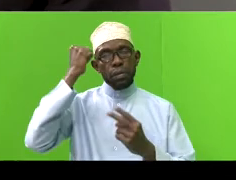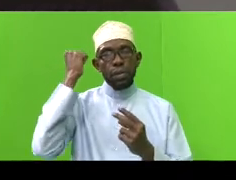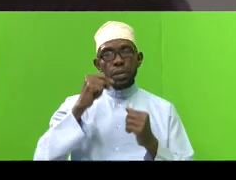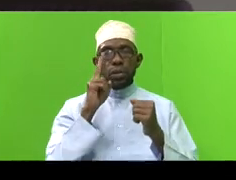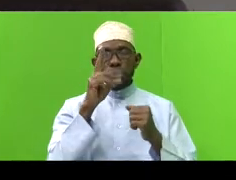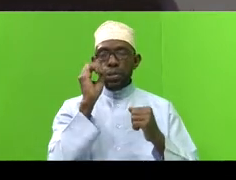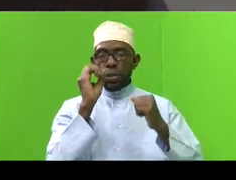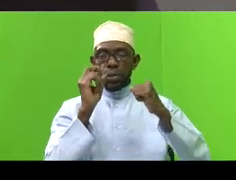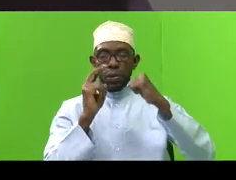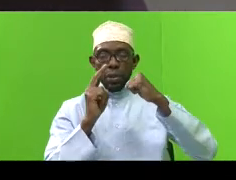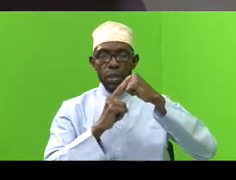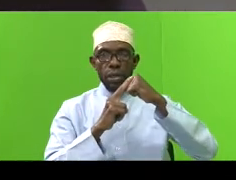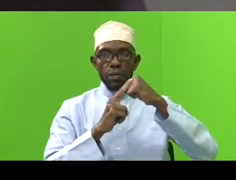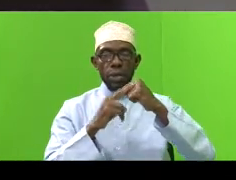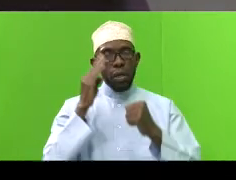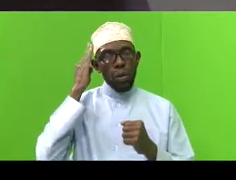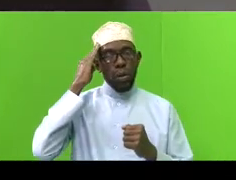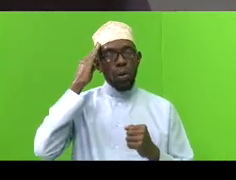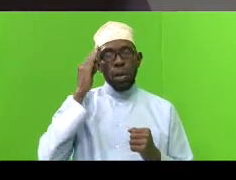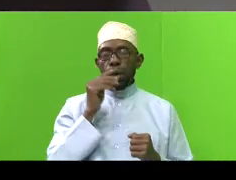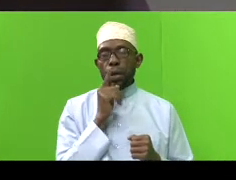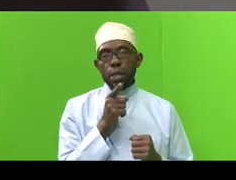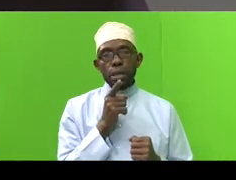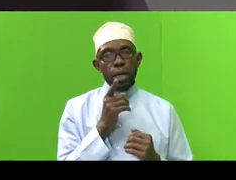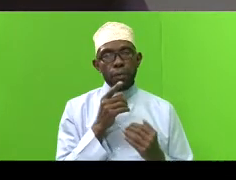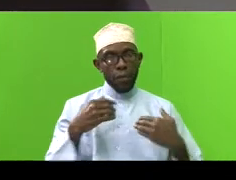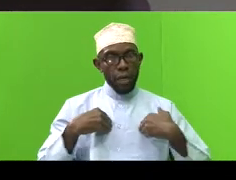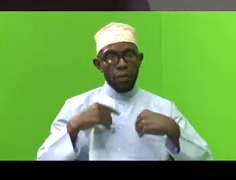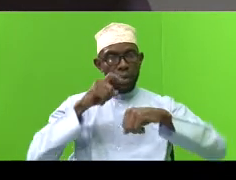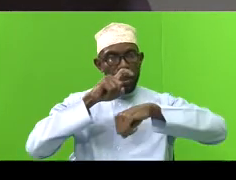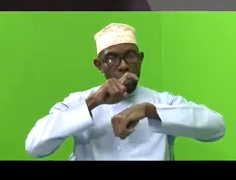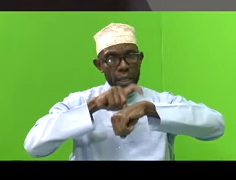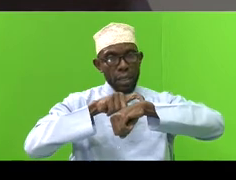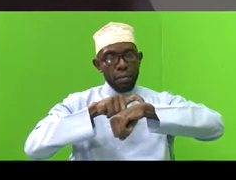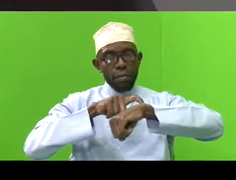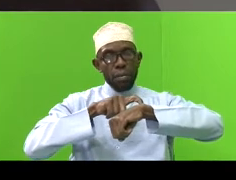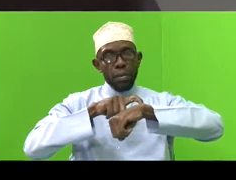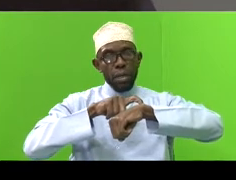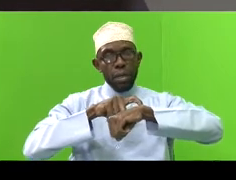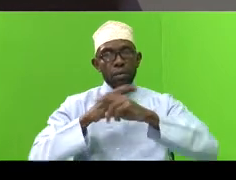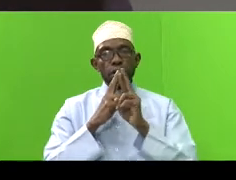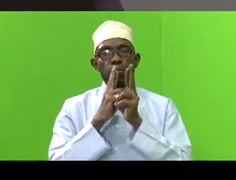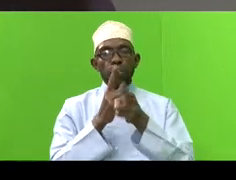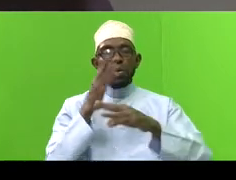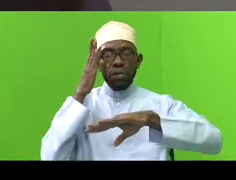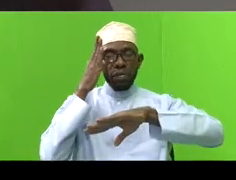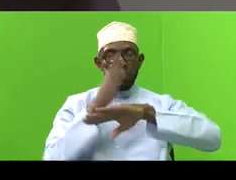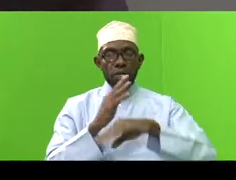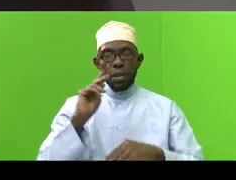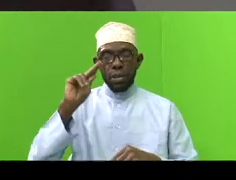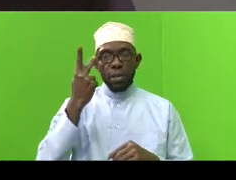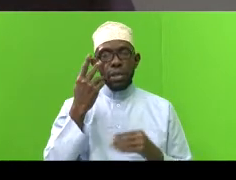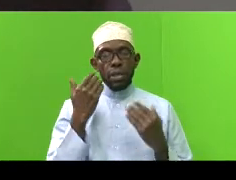2007. Hapo ndo niliweza kugundua kwamba tuko katika ile era ya taarifa gushi hapa nchini